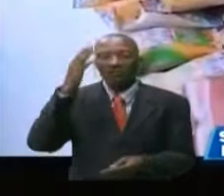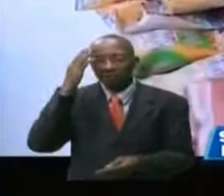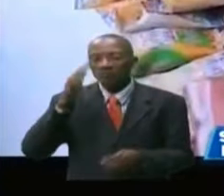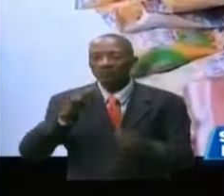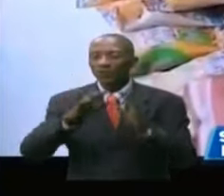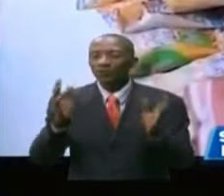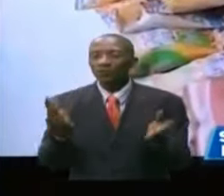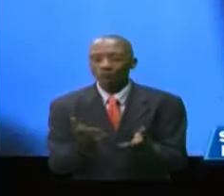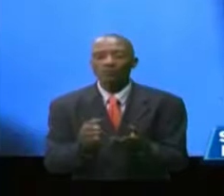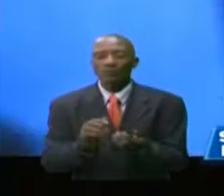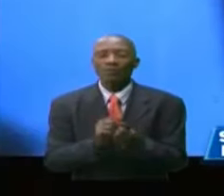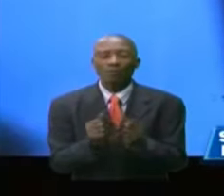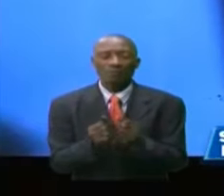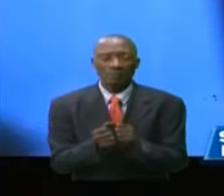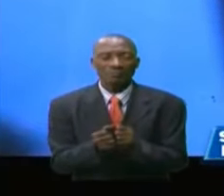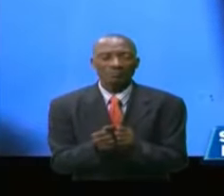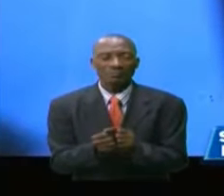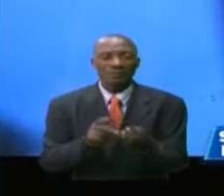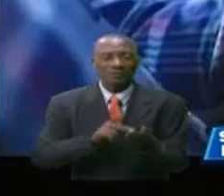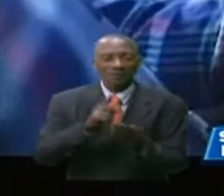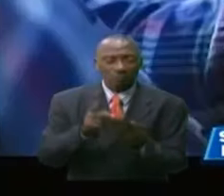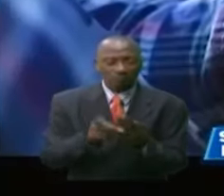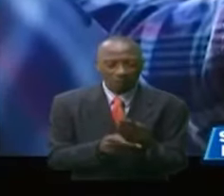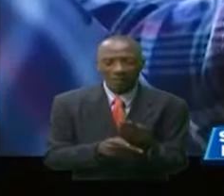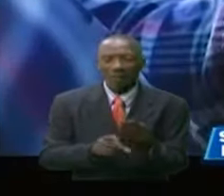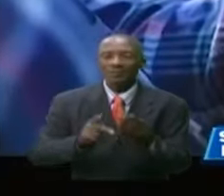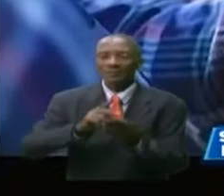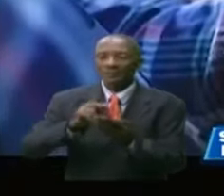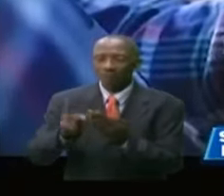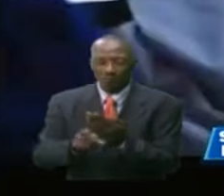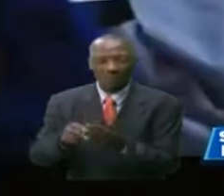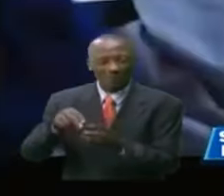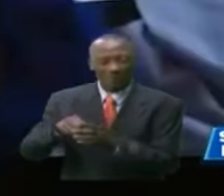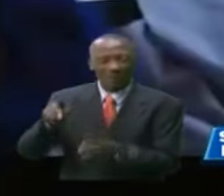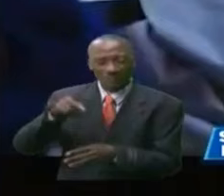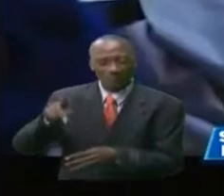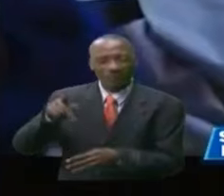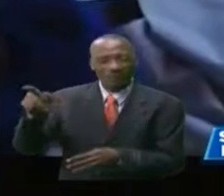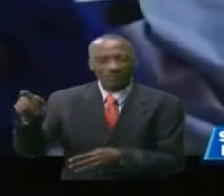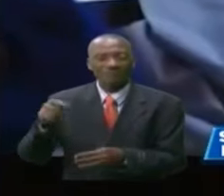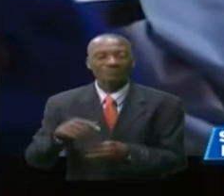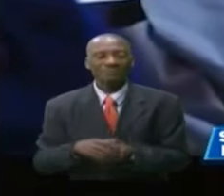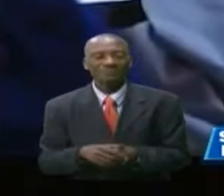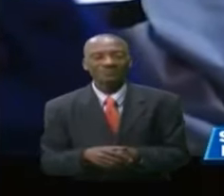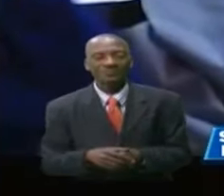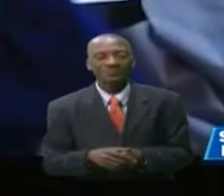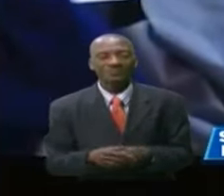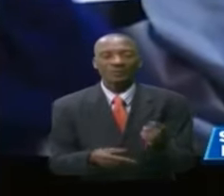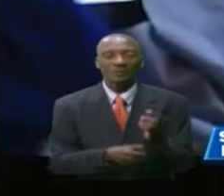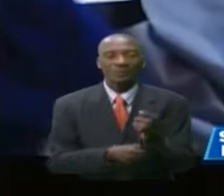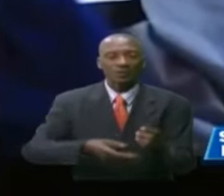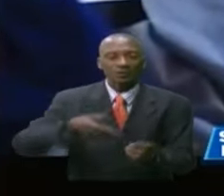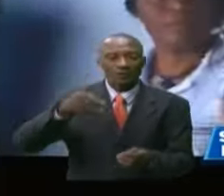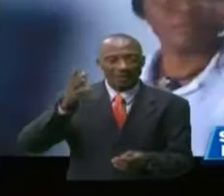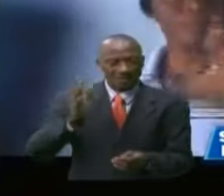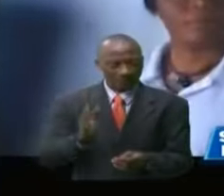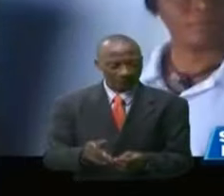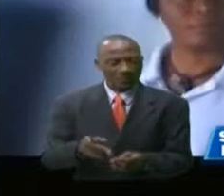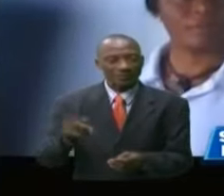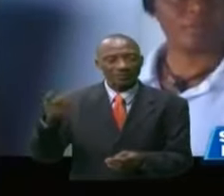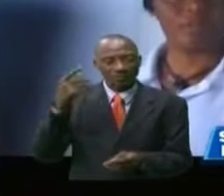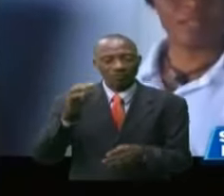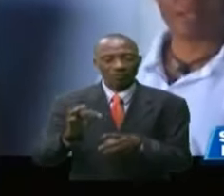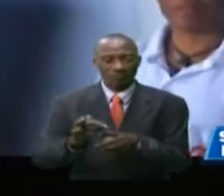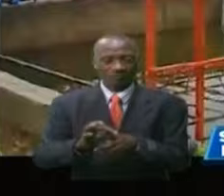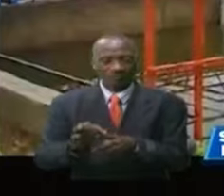premiers bénéficiaires du COPA pas d'un PME. Dans cette province, du spécialiste dans le recyclage de pneus usés